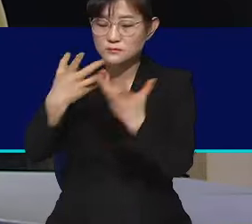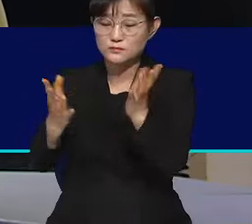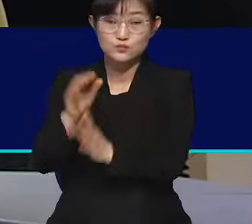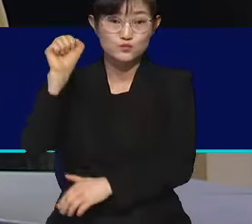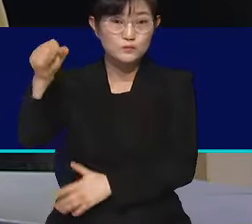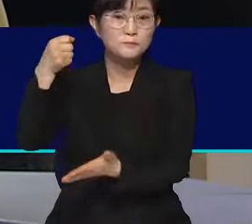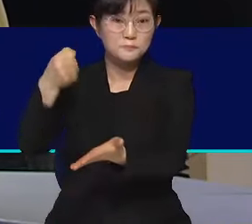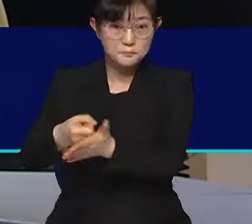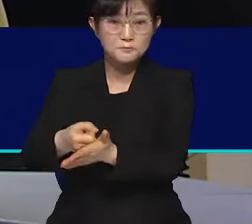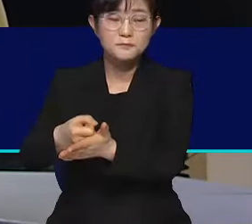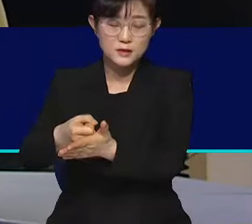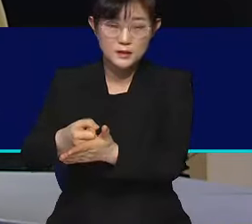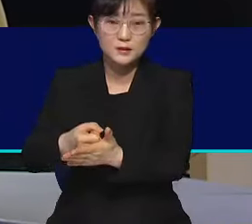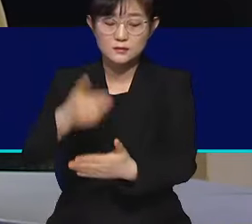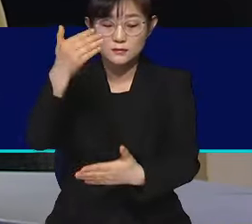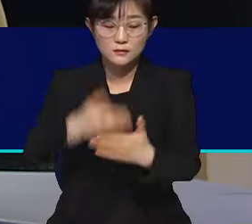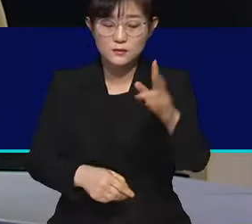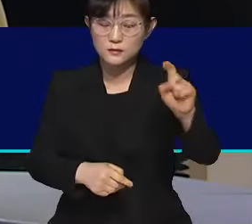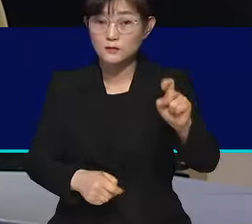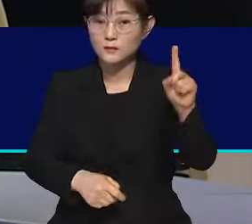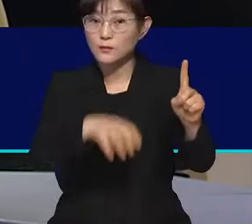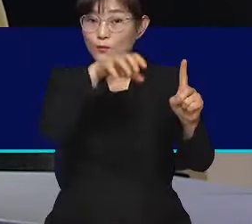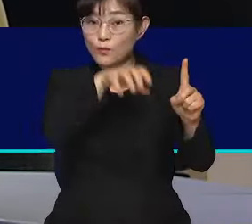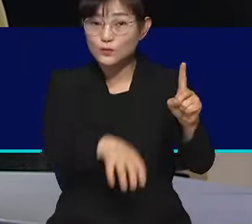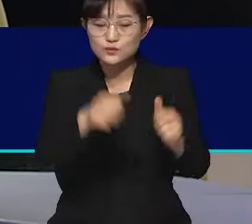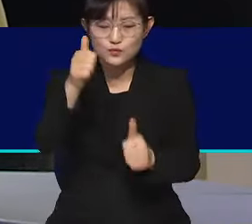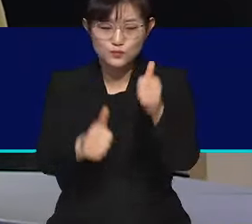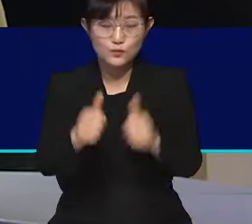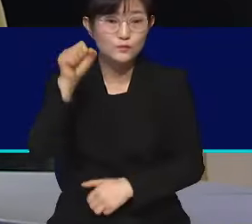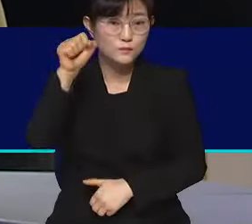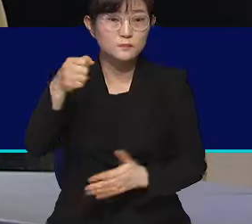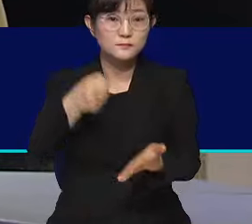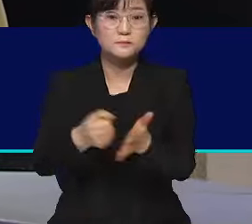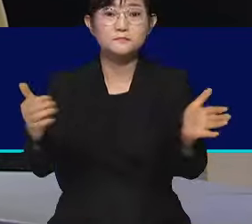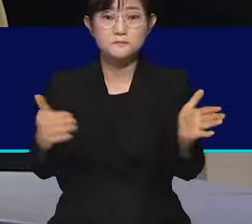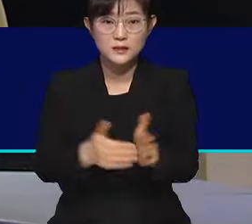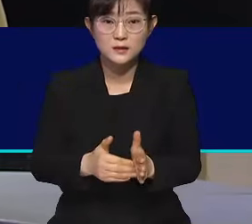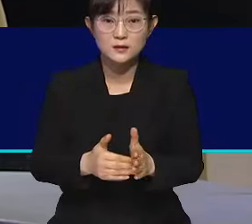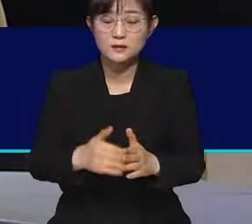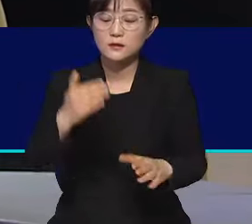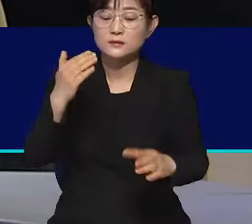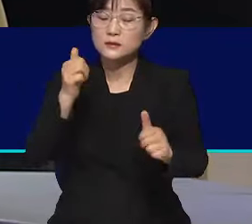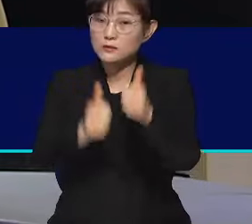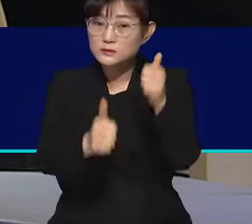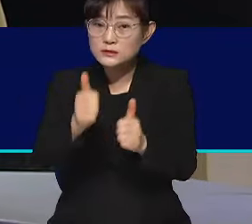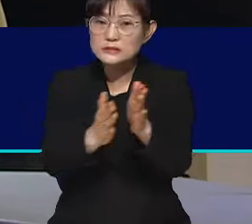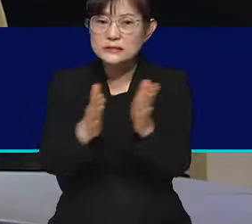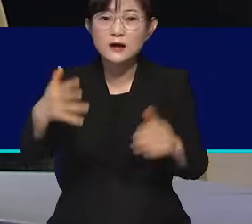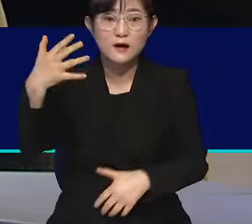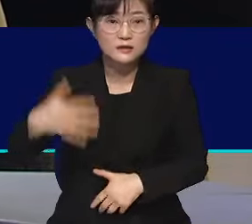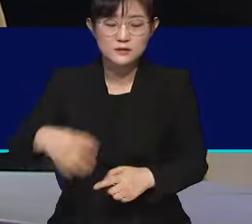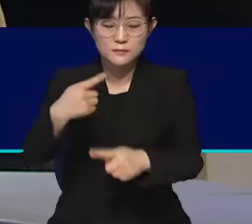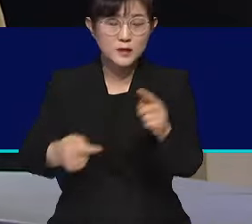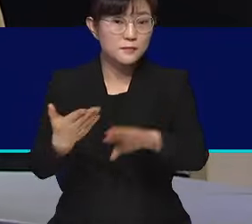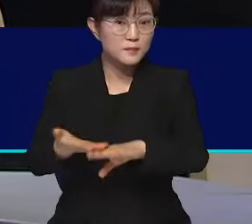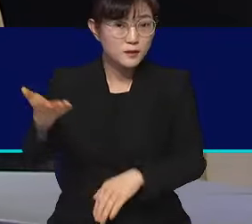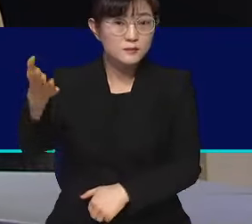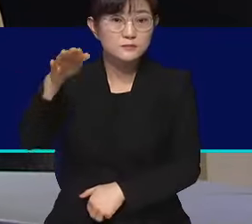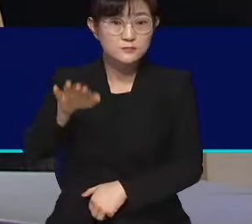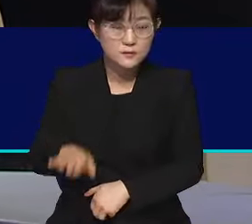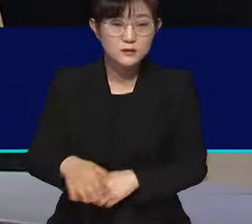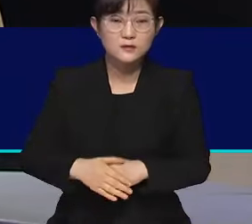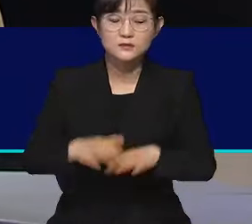후보가 확정됐고 나머지 11곳의 대진표도 완성됐습니다. 아직까지 경선이 실시되지 않은 곳이 절반을